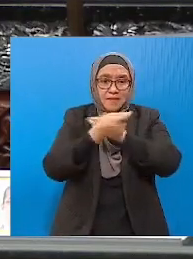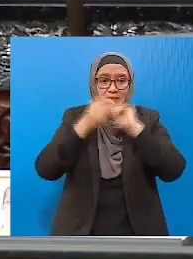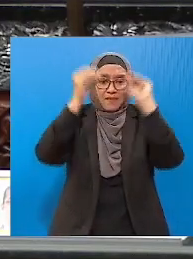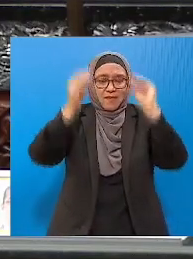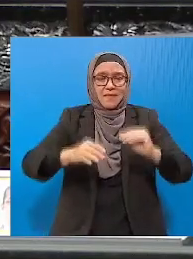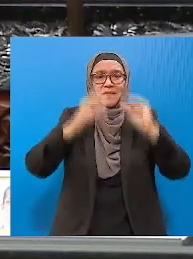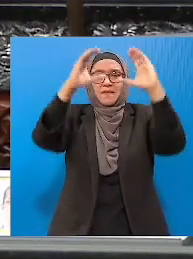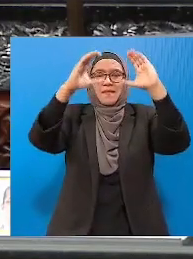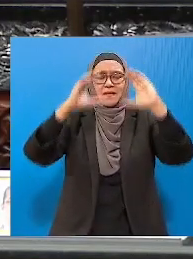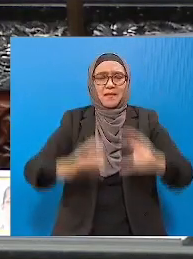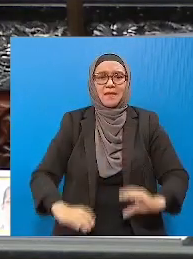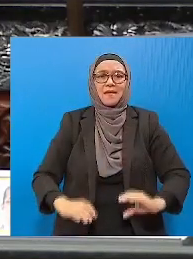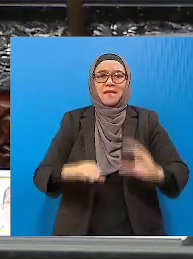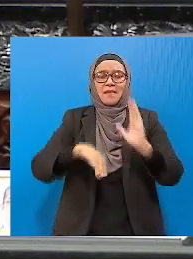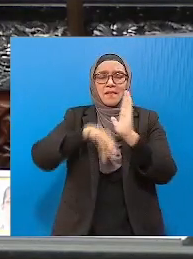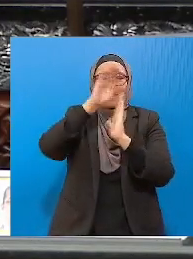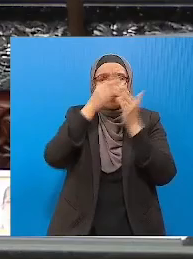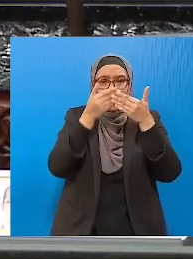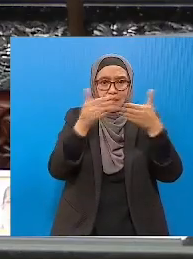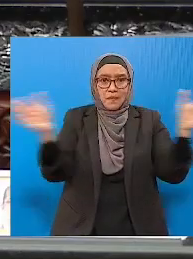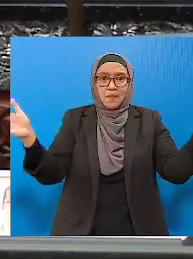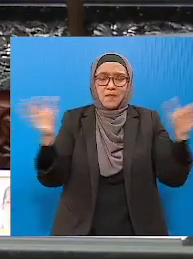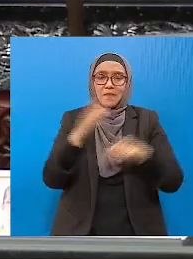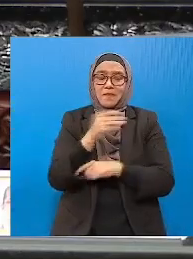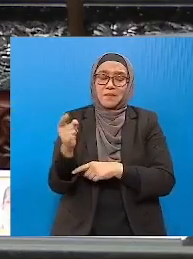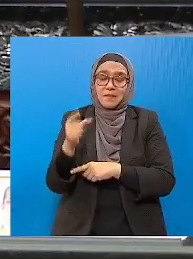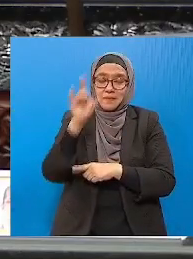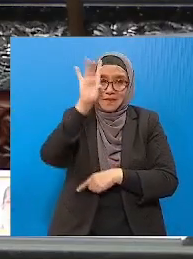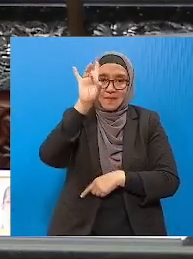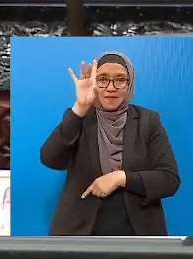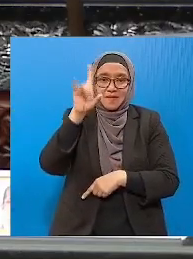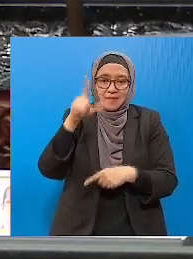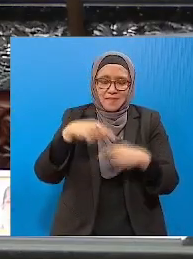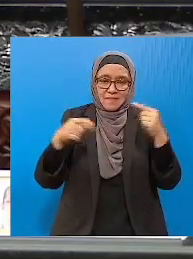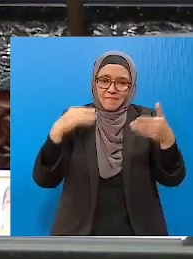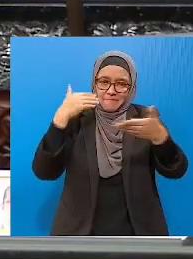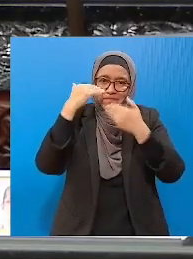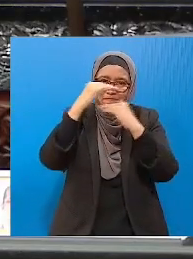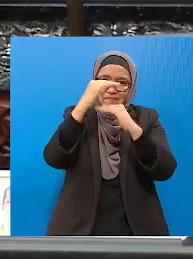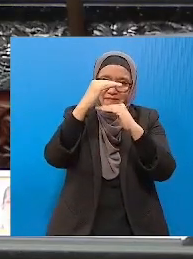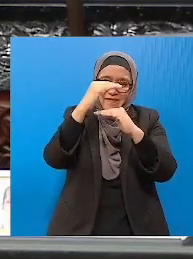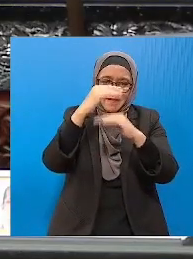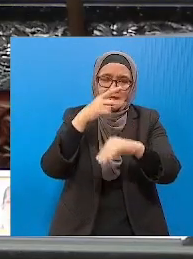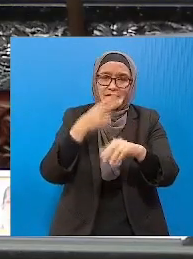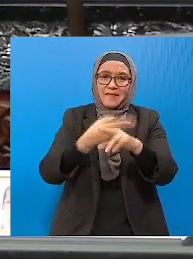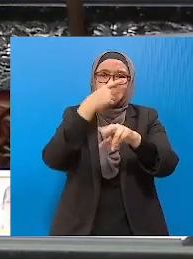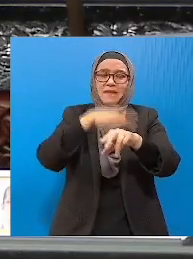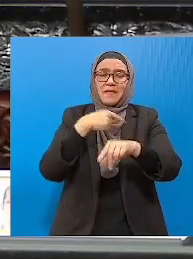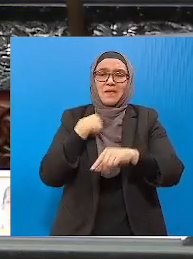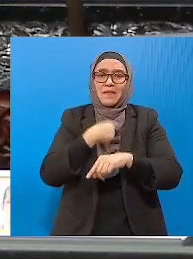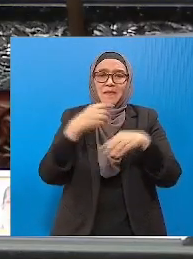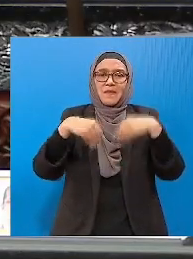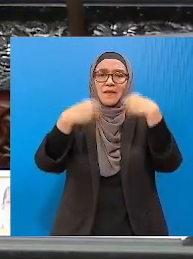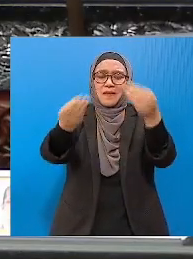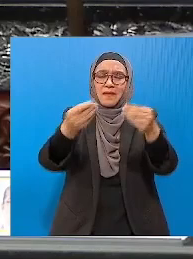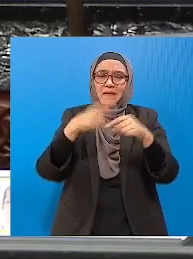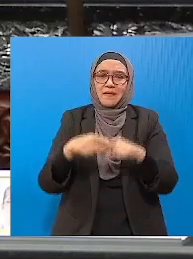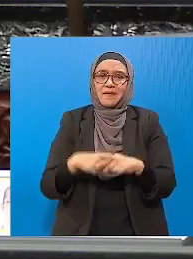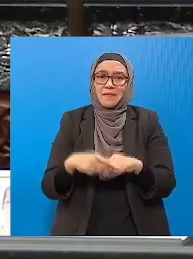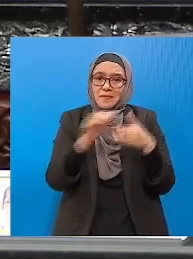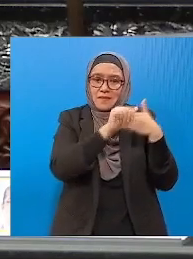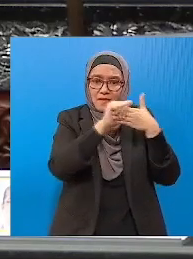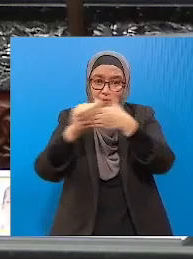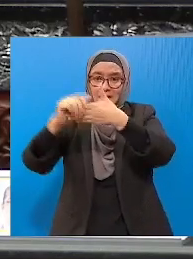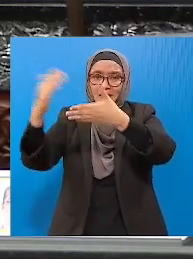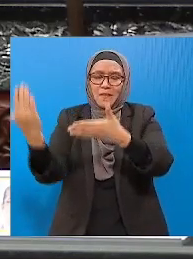menyeluruh Insyaallah dalam tempoh terdekat kita akan Keluarkan satu garis panduan baru SPI sukaa surat